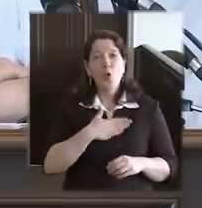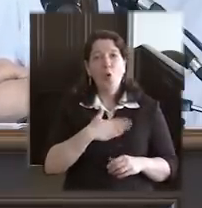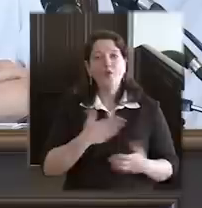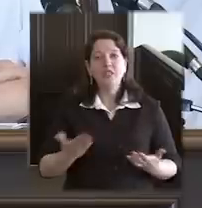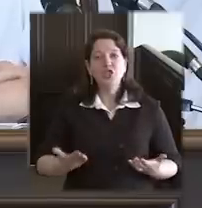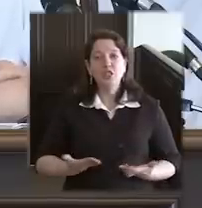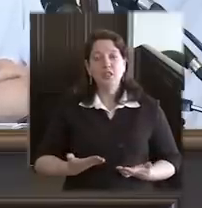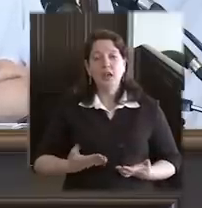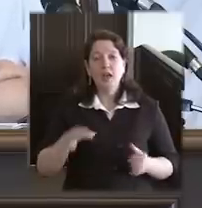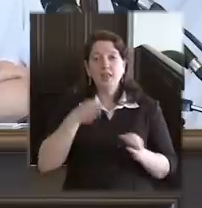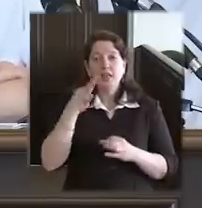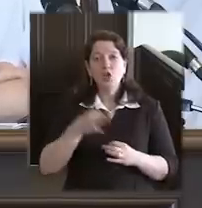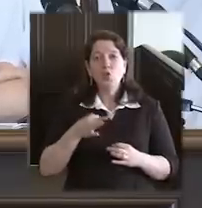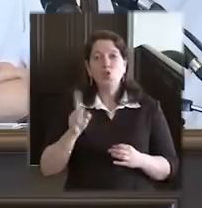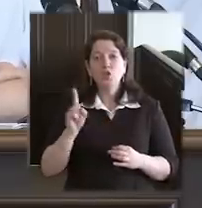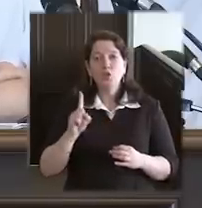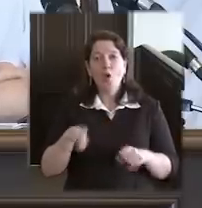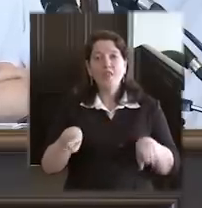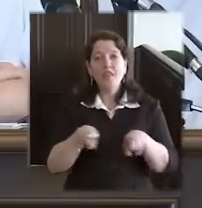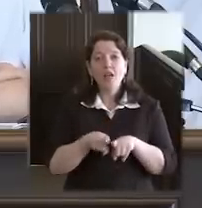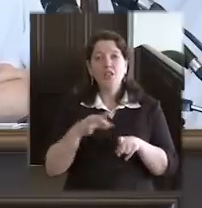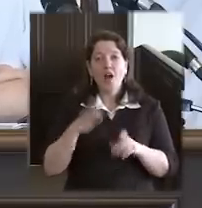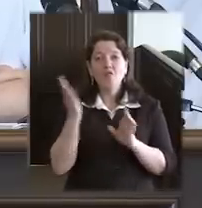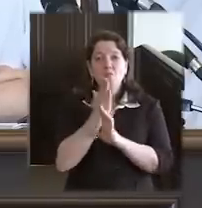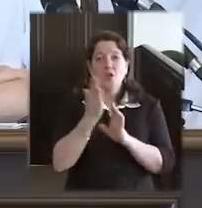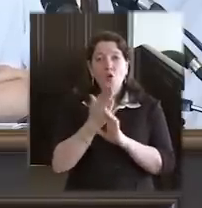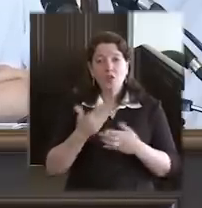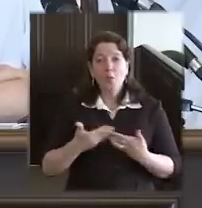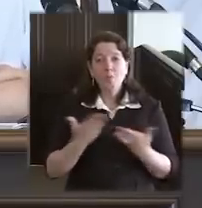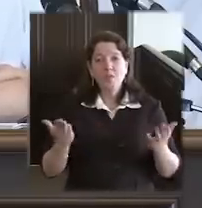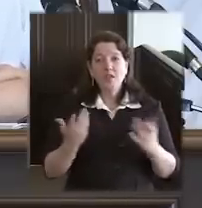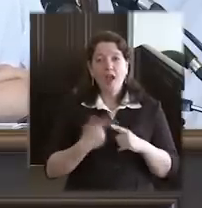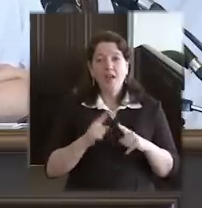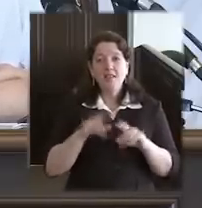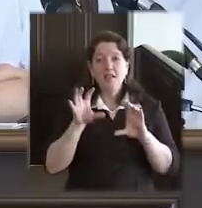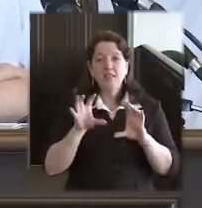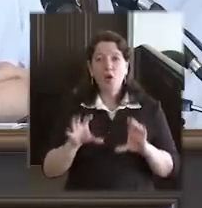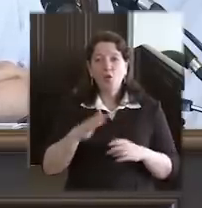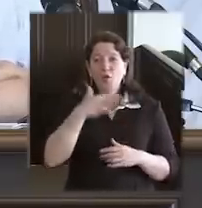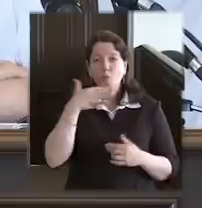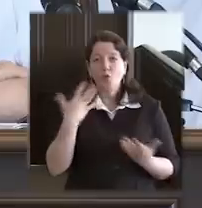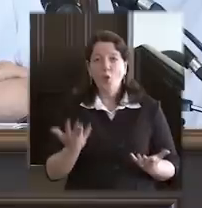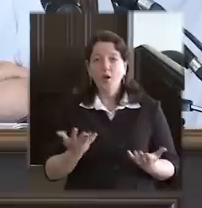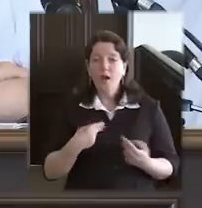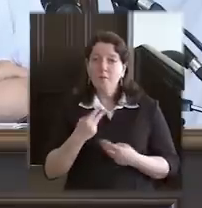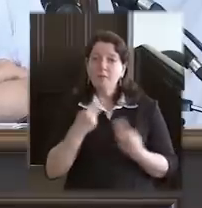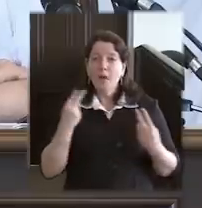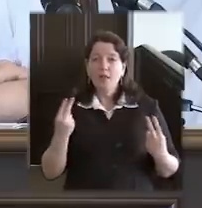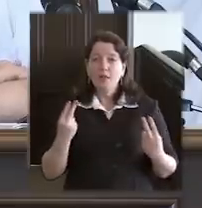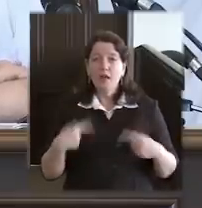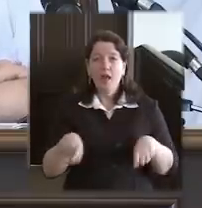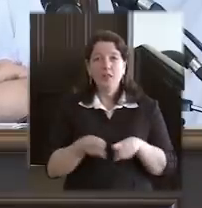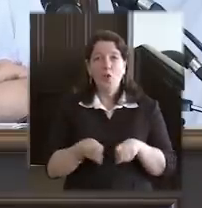жизни. Я вам скажу, что их, как и в природном мире, немало. Вы посмотрите, то и